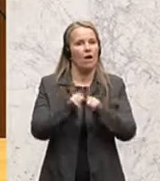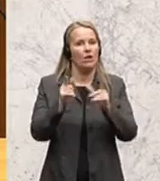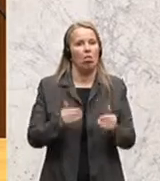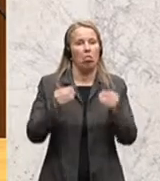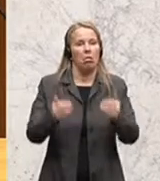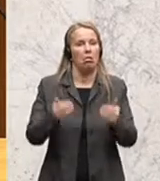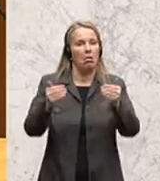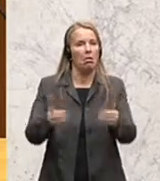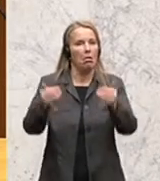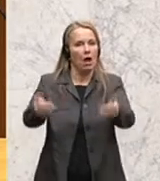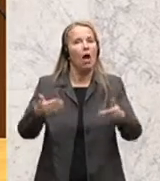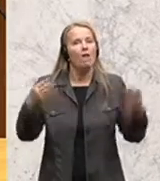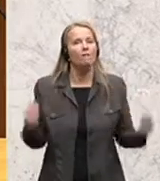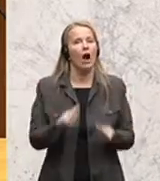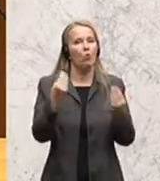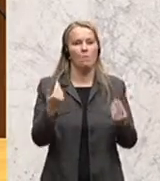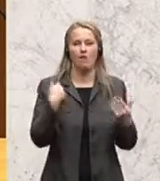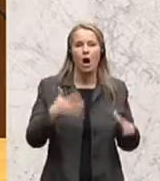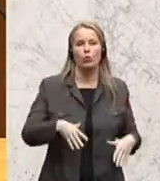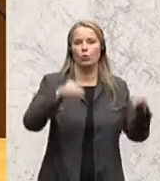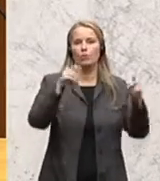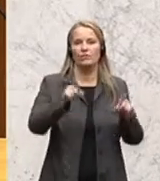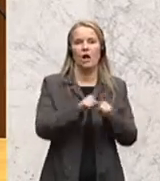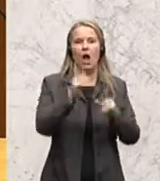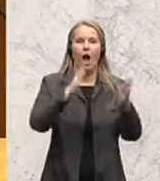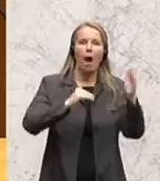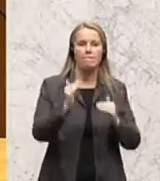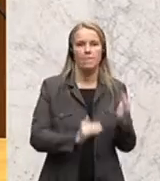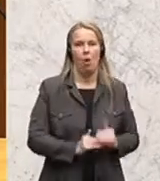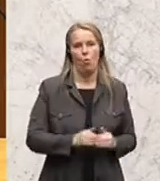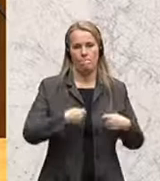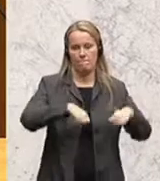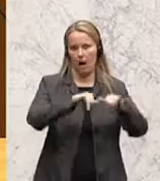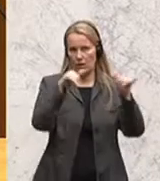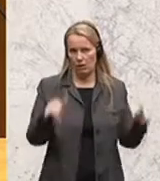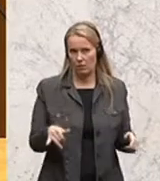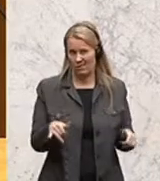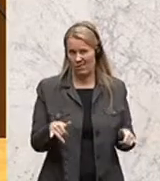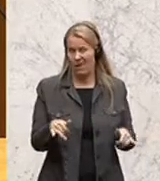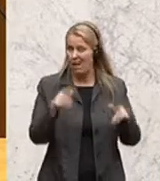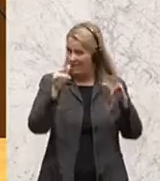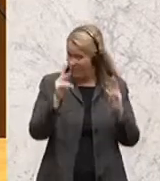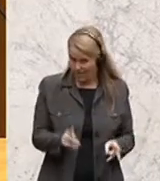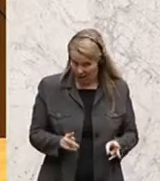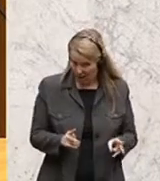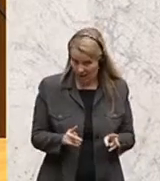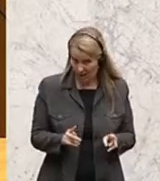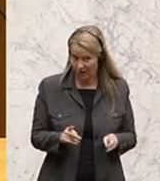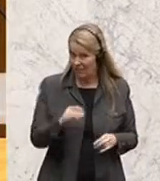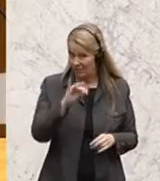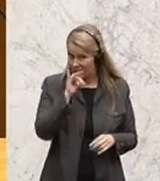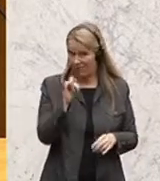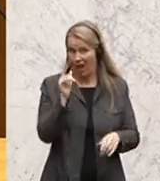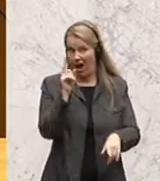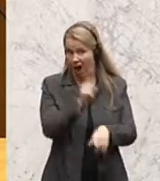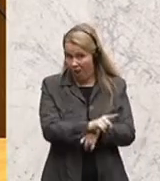verschleppt? Warum ist es zur Gründung einer Abbaubank gekommen? Ob das tatsächlich nicht im Auftrag